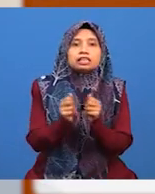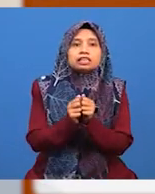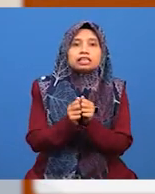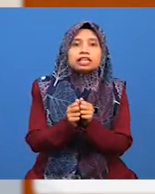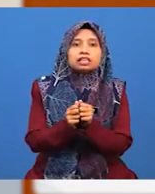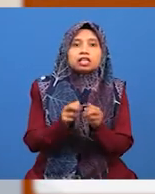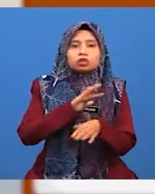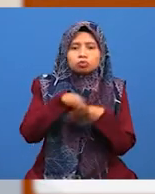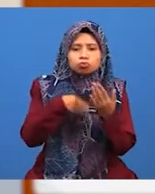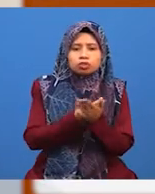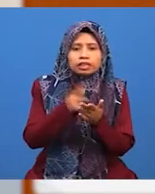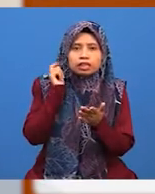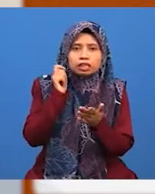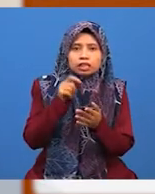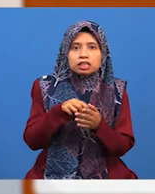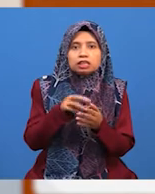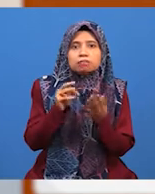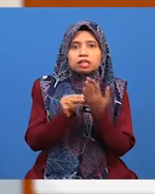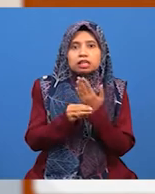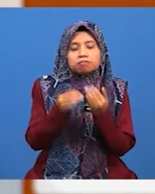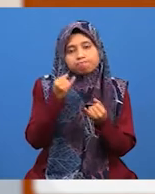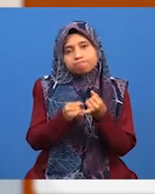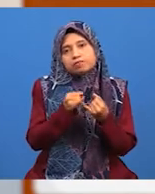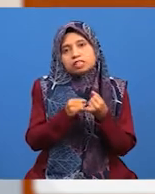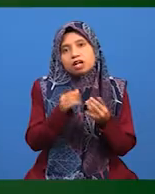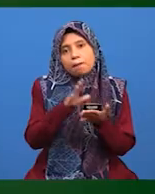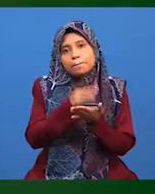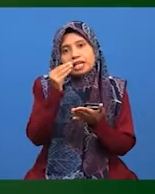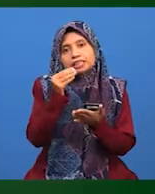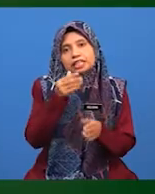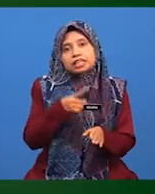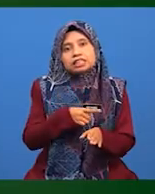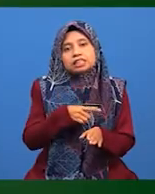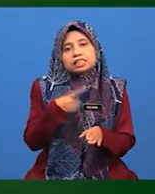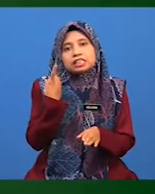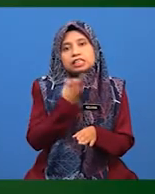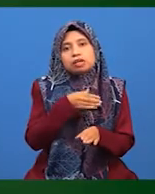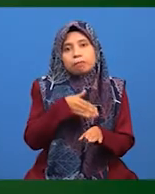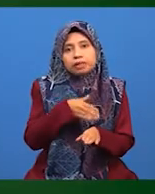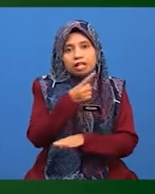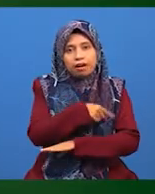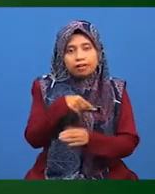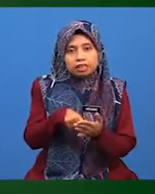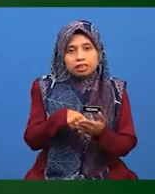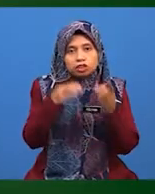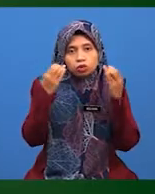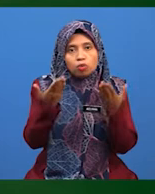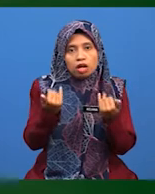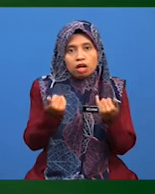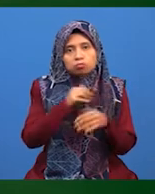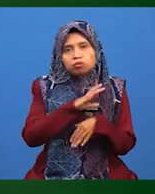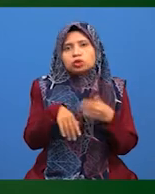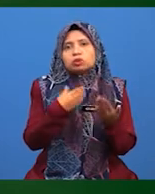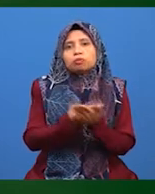Dengan rumusan cikgu itu, maka berakhirlah pelajaran kita pada hari ini. Cikgu